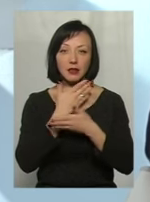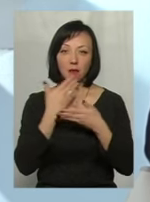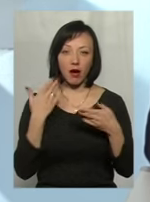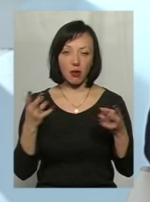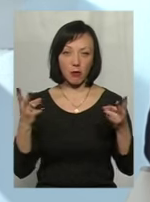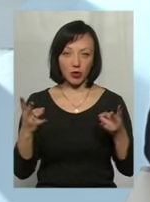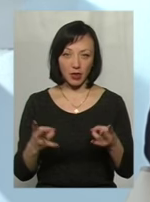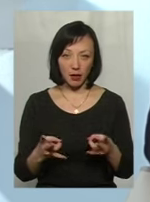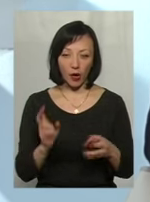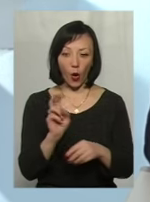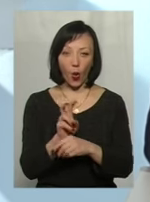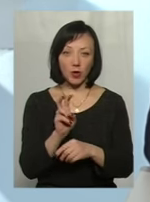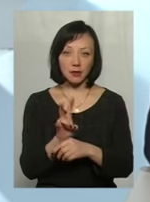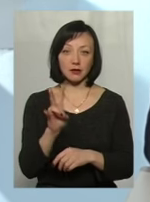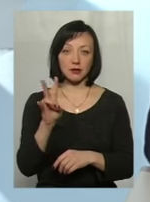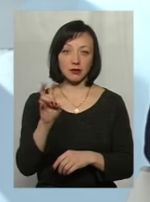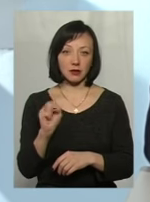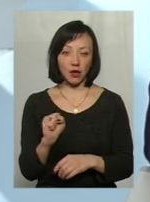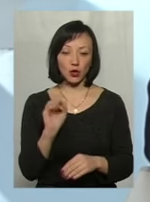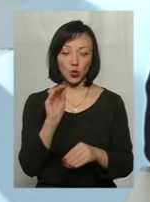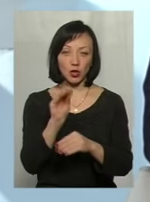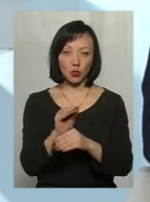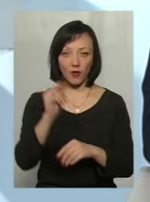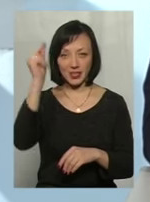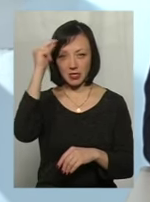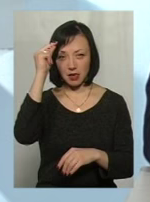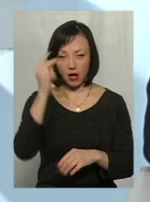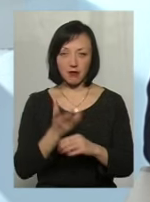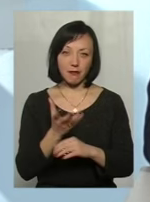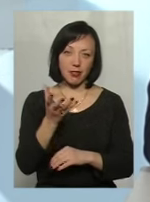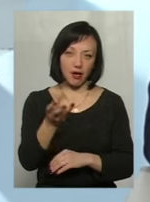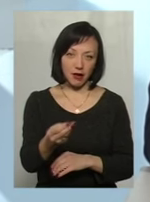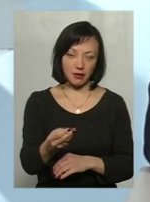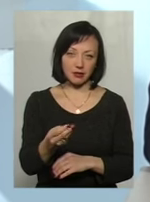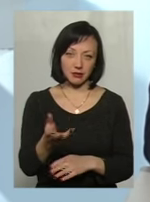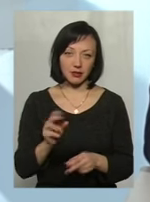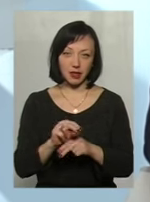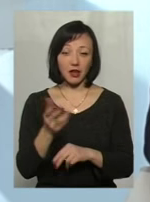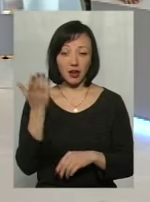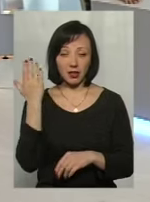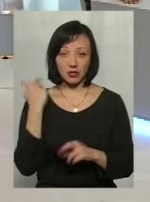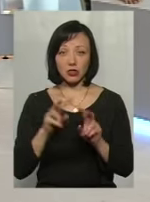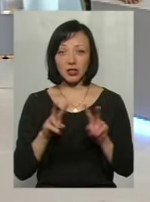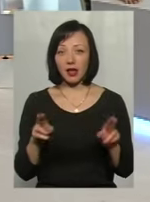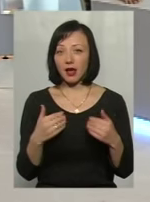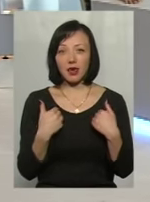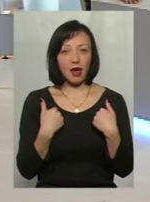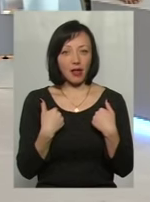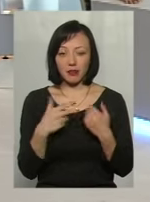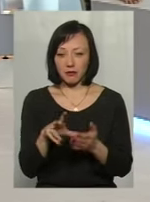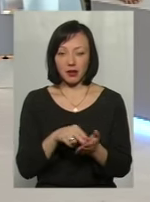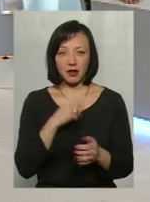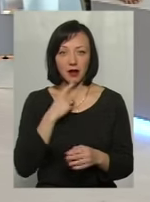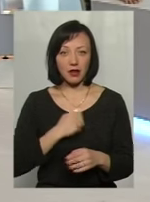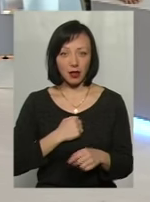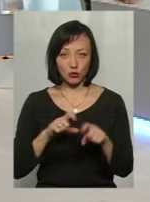потреби ходити на додаткові чи якісь платні заняття. Так, як свого часу, я не ставлю в приклад там